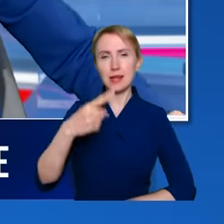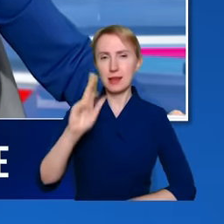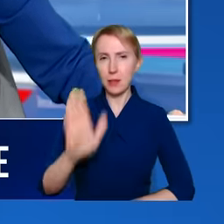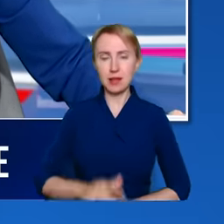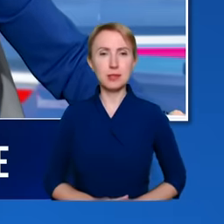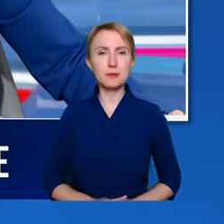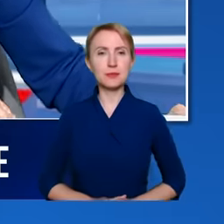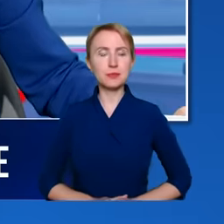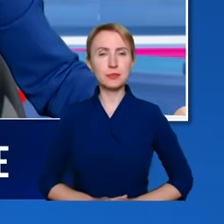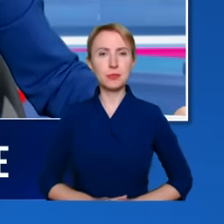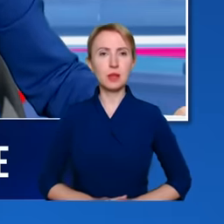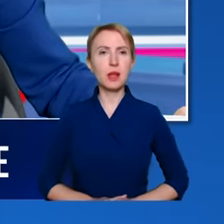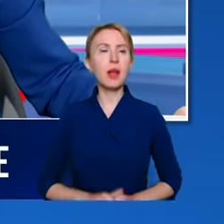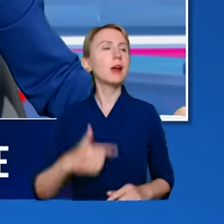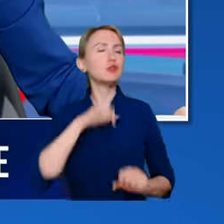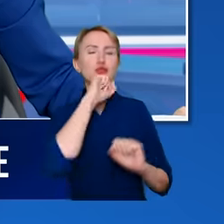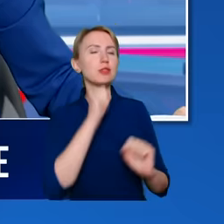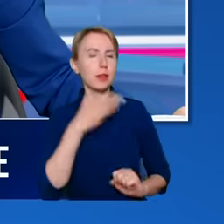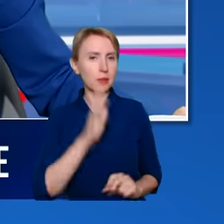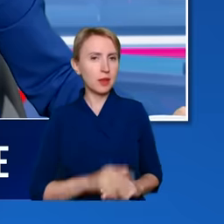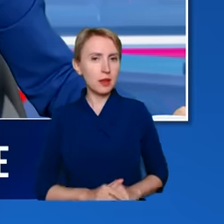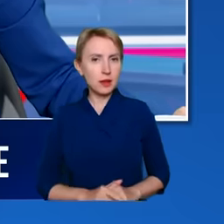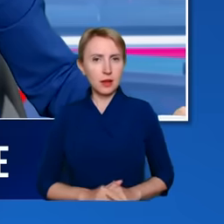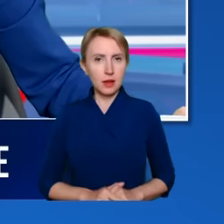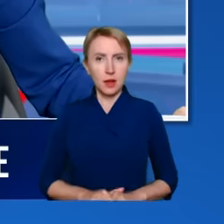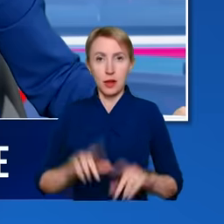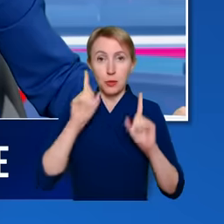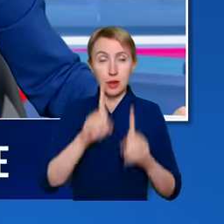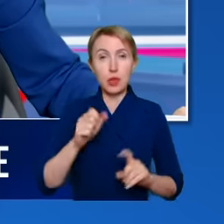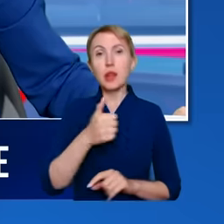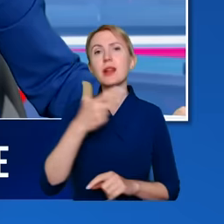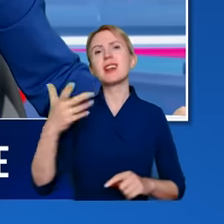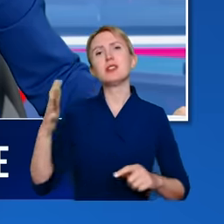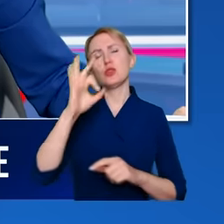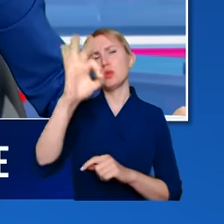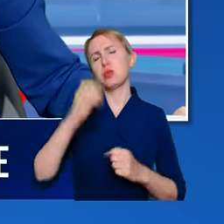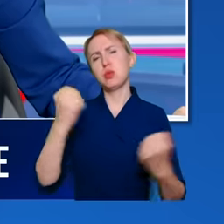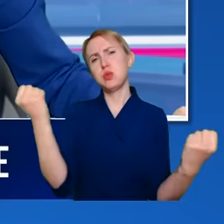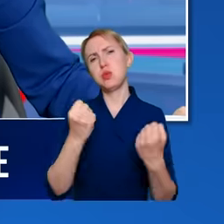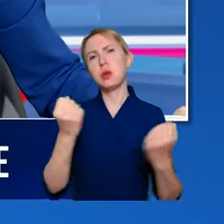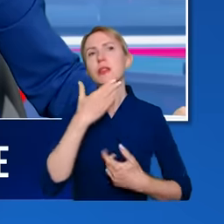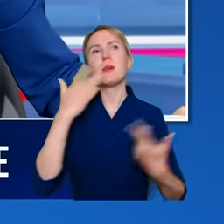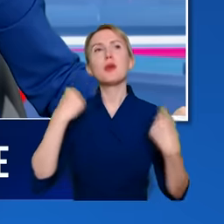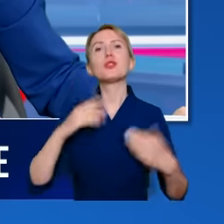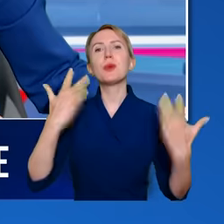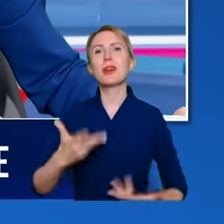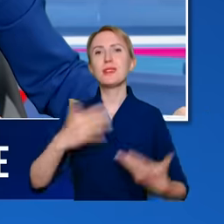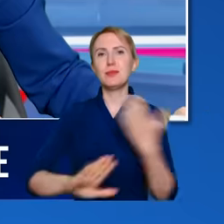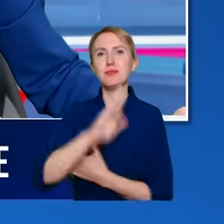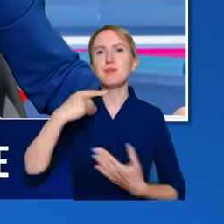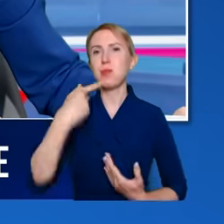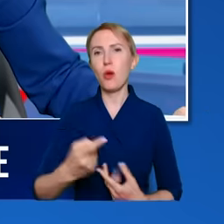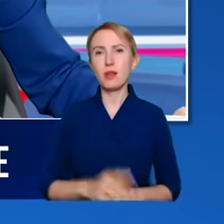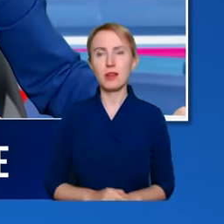żadnego hazardu. Żadnego, ja się też... Prawda jest taka, że podwyżka będzie o 50% i nie ma chętnego, żeby to powiedzieć. Plan jest taki. No, ale pan